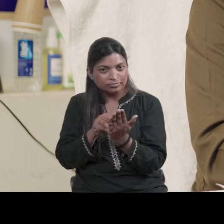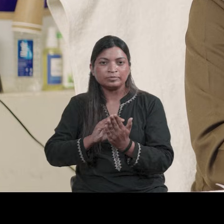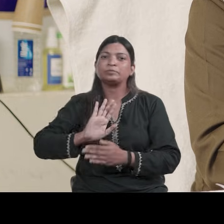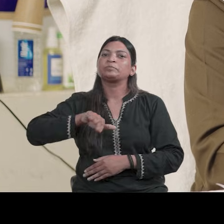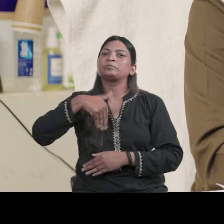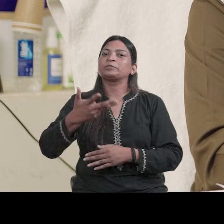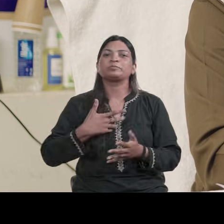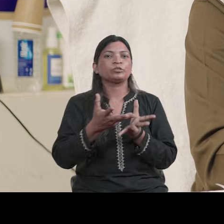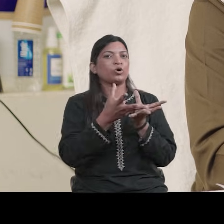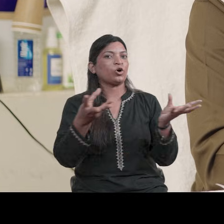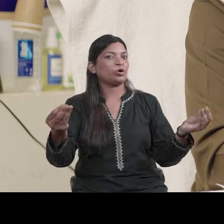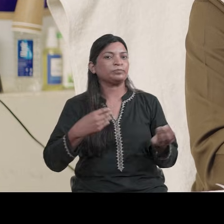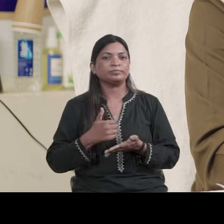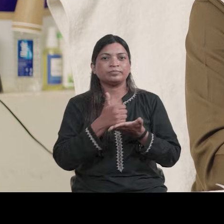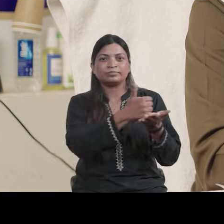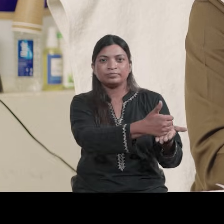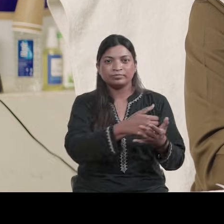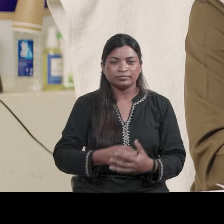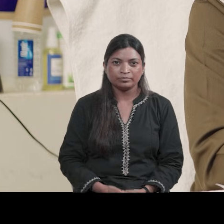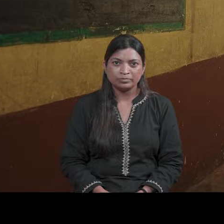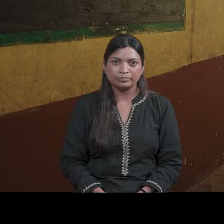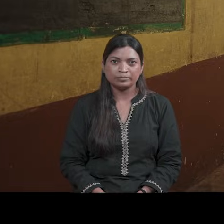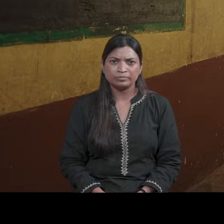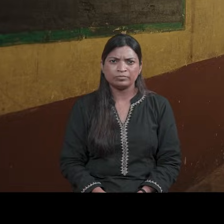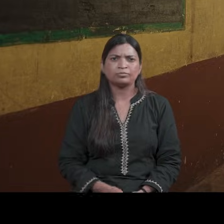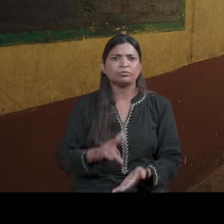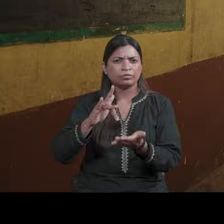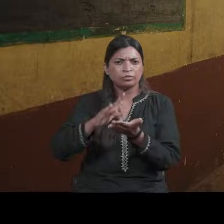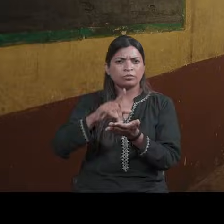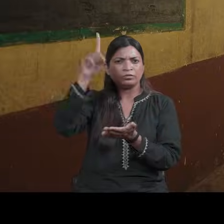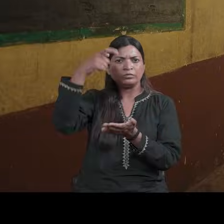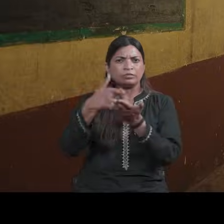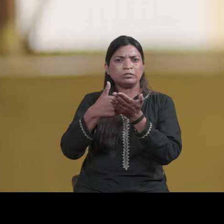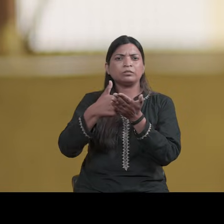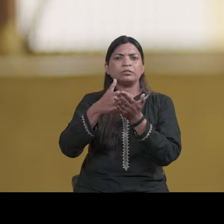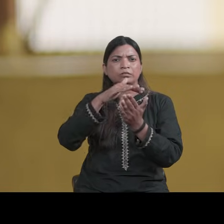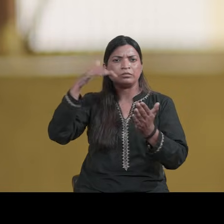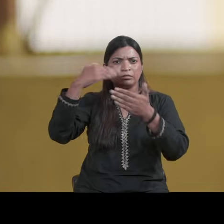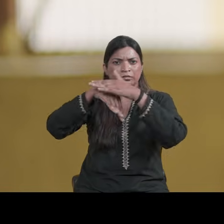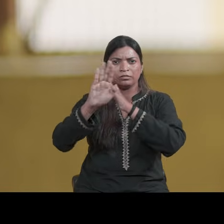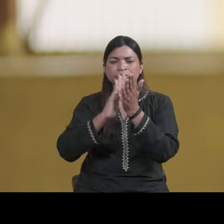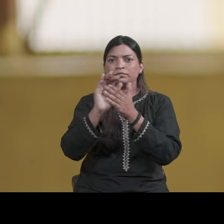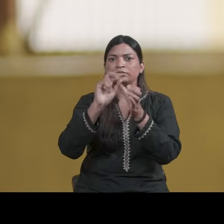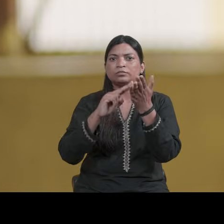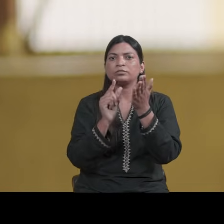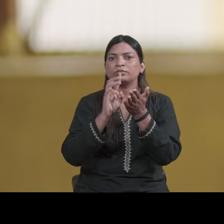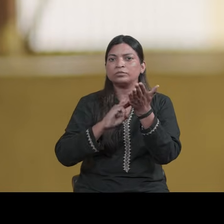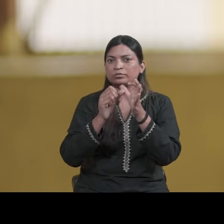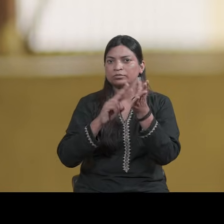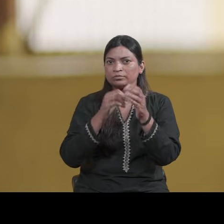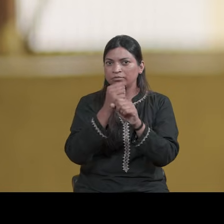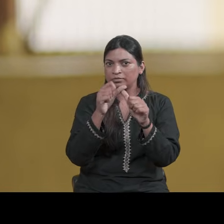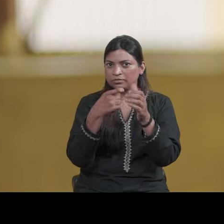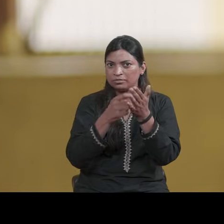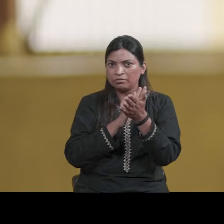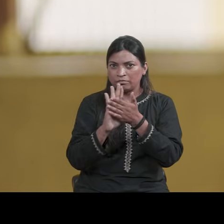में दर्ज करते हैं और उसका तुरंत निदान किया जाता है। जैसे एक राजस्थान की घटना थी, हनुमानगढ़ की एक मूक बधिर बच्ची सुसाइड